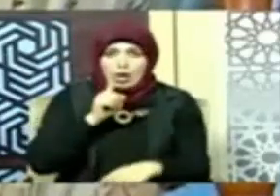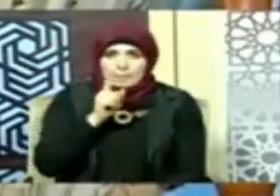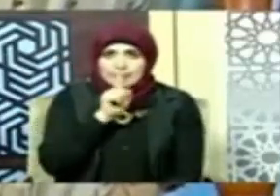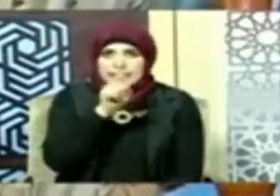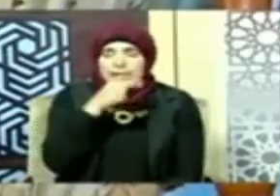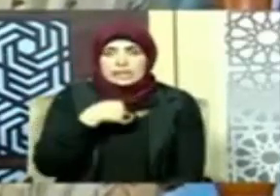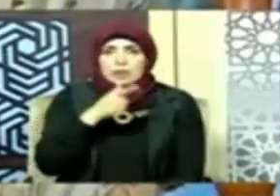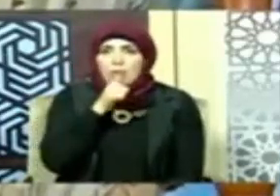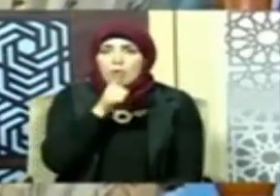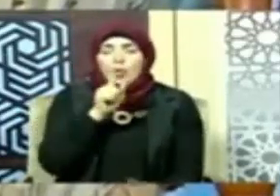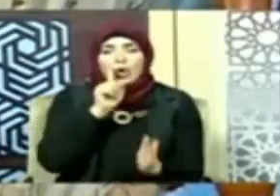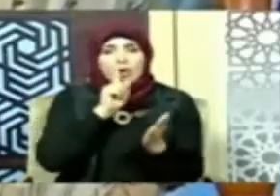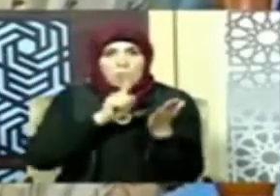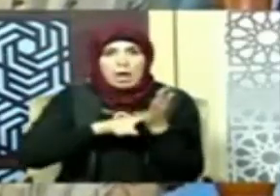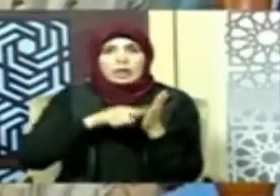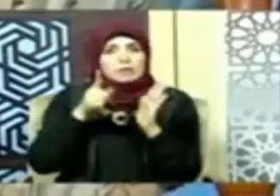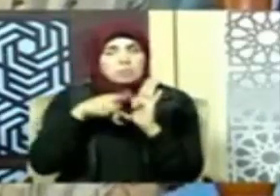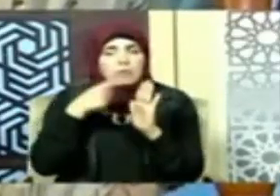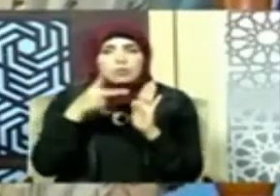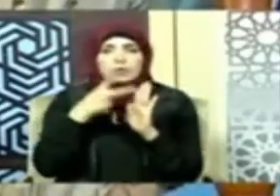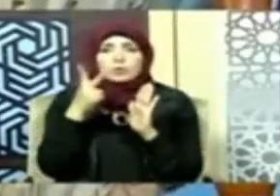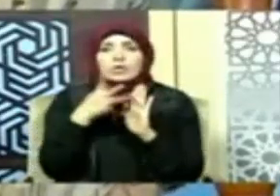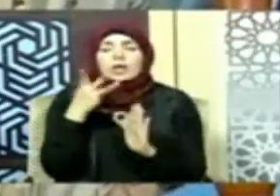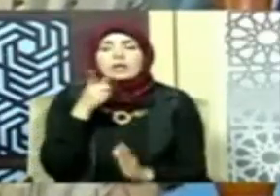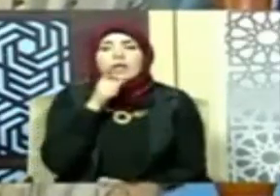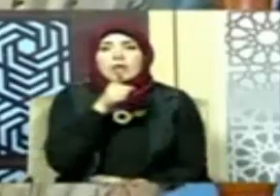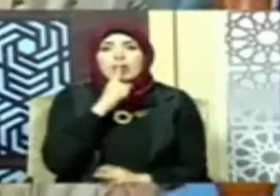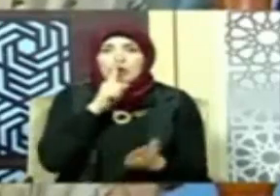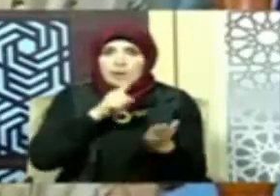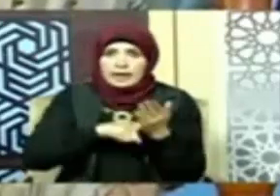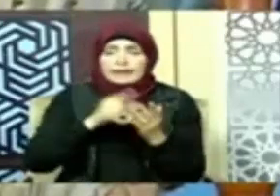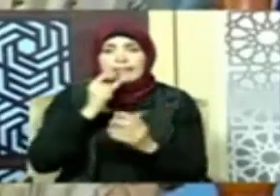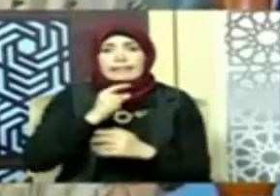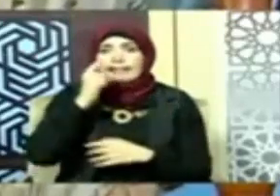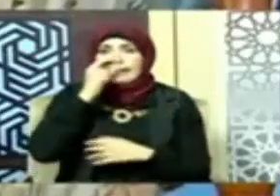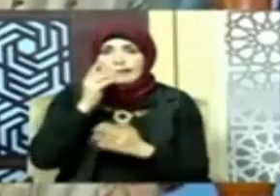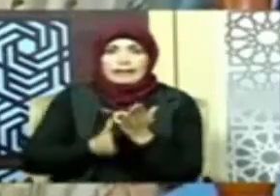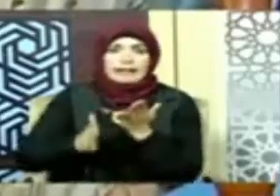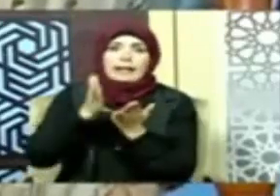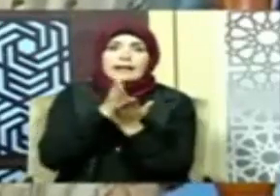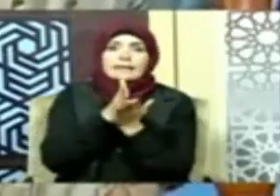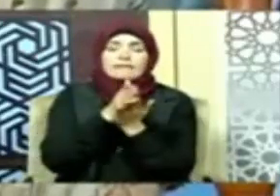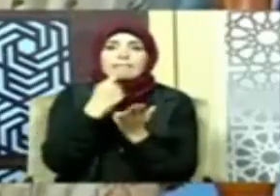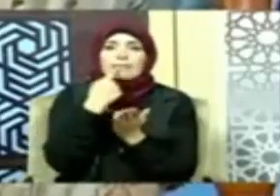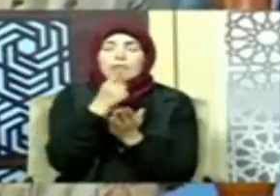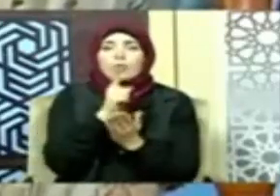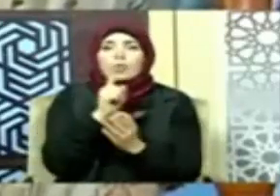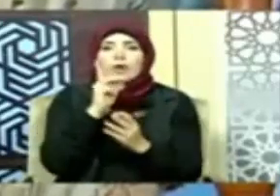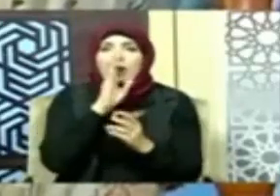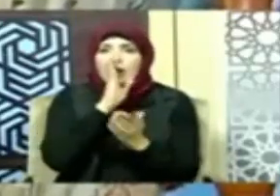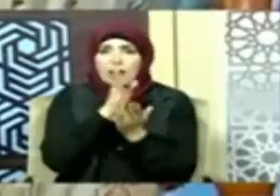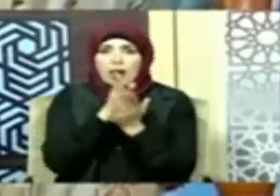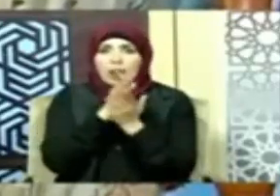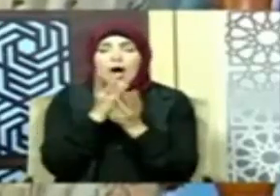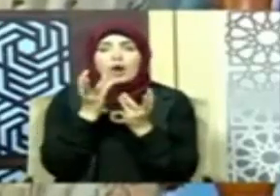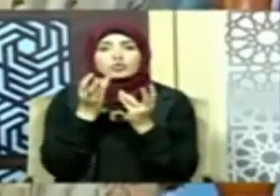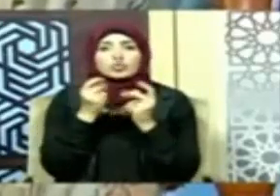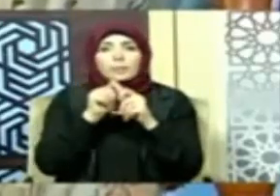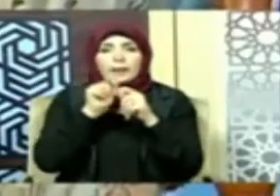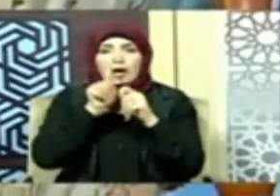عليه هو ما أكد عليه ديننا الحنيف حيث يقول الحق سبحانه: